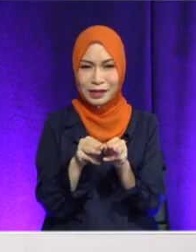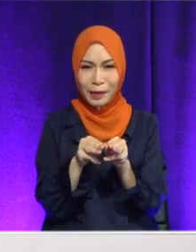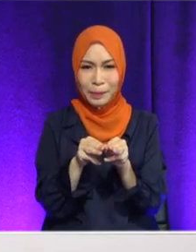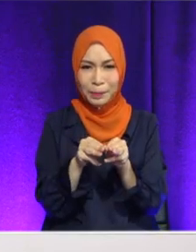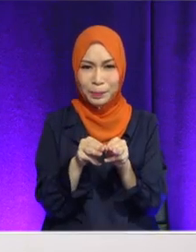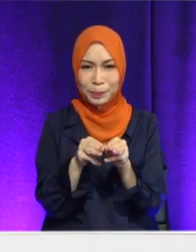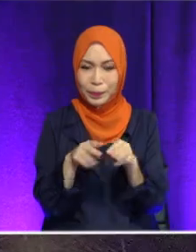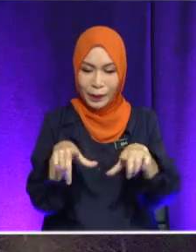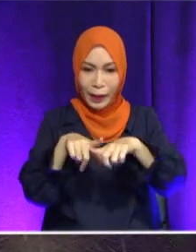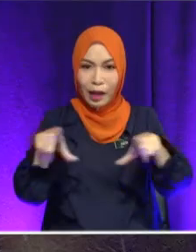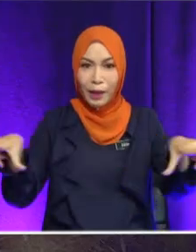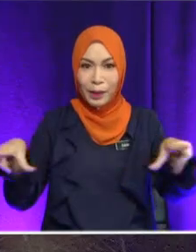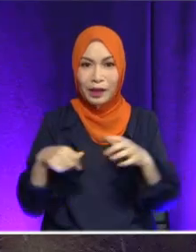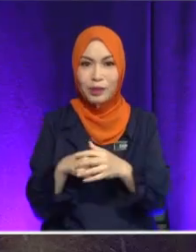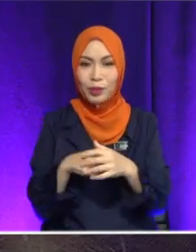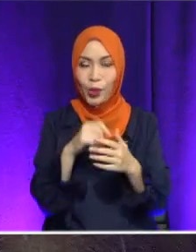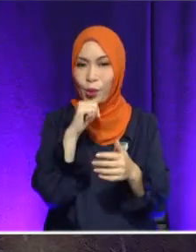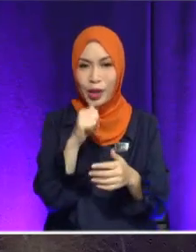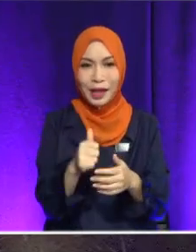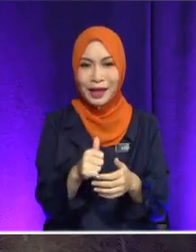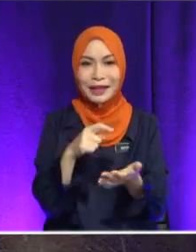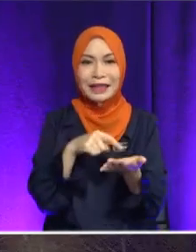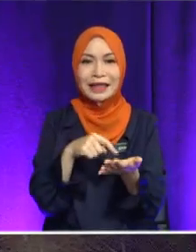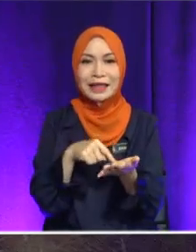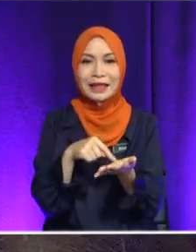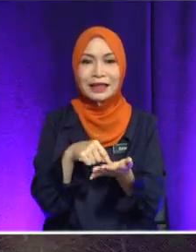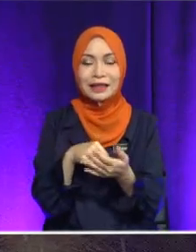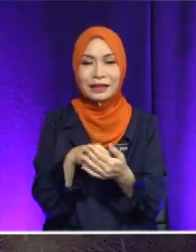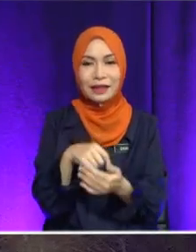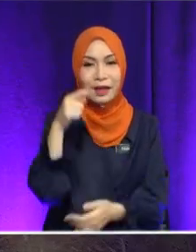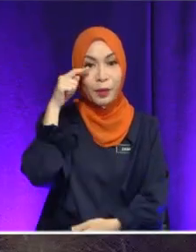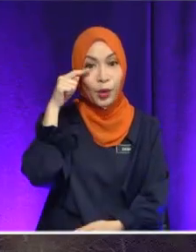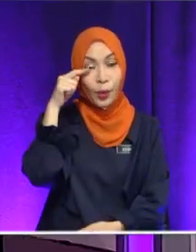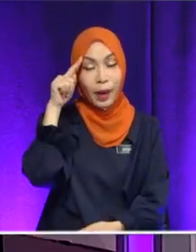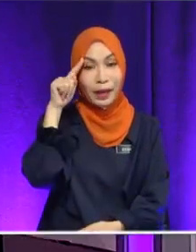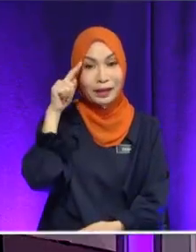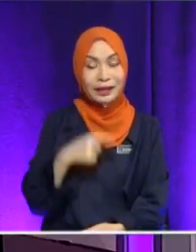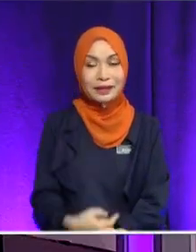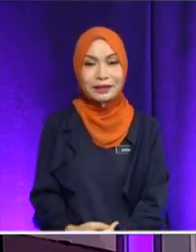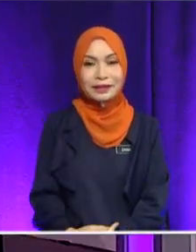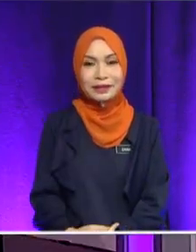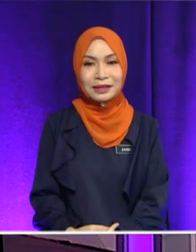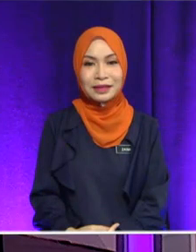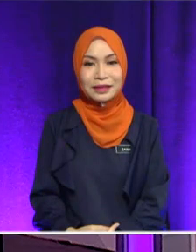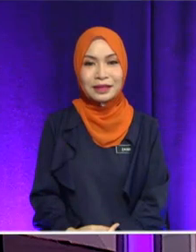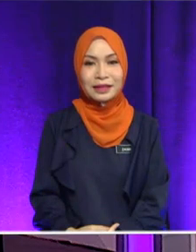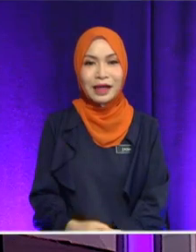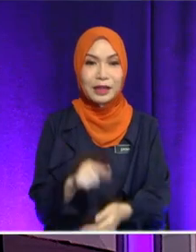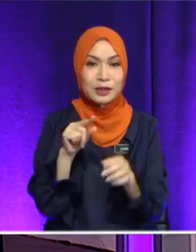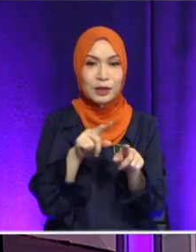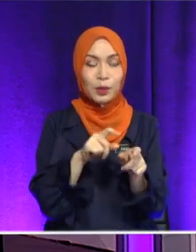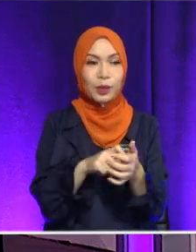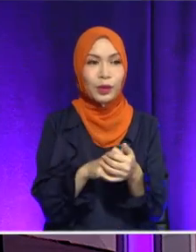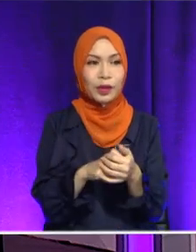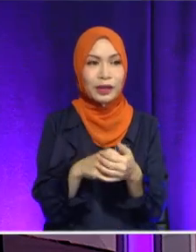bulu mata bulu mata bulu mata oke di sini ada sekebulan semut semut ini adalah